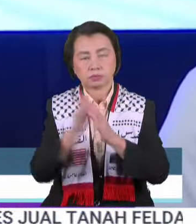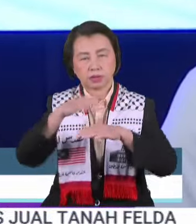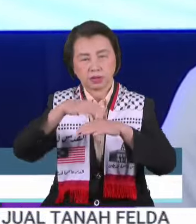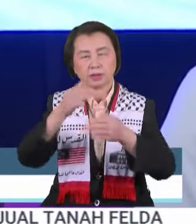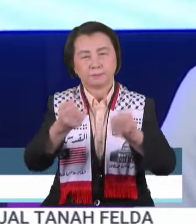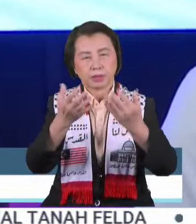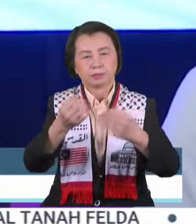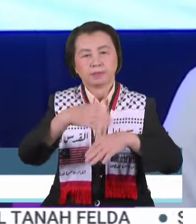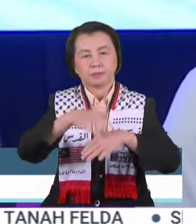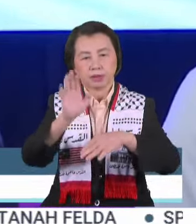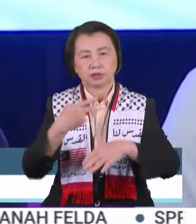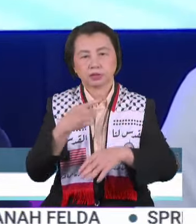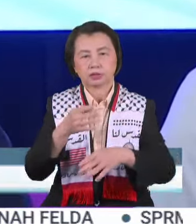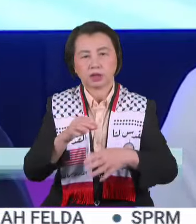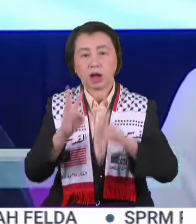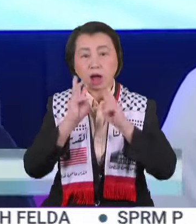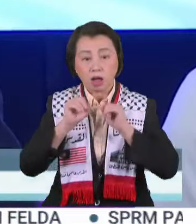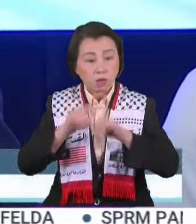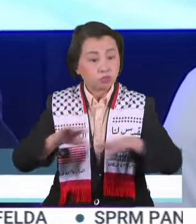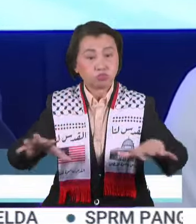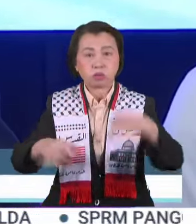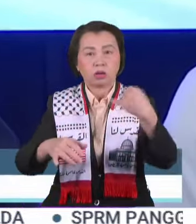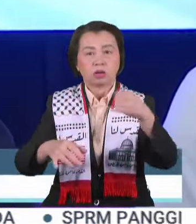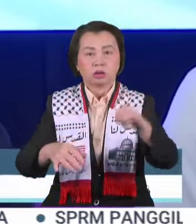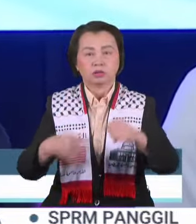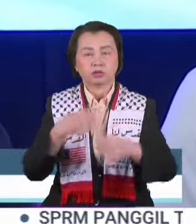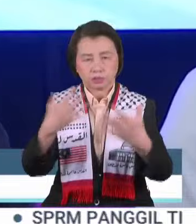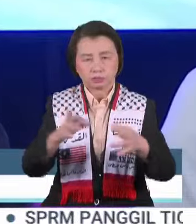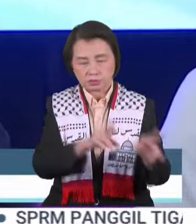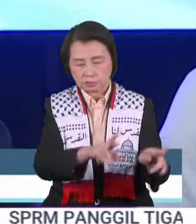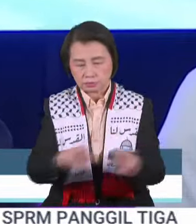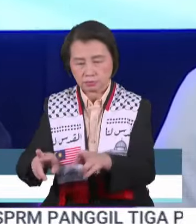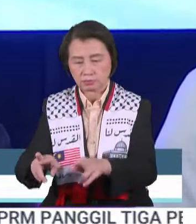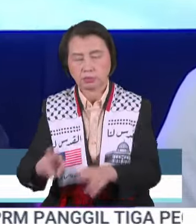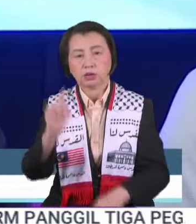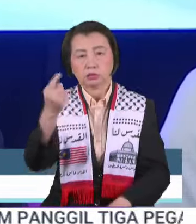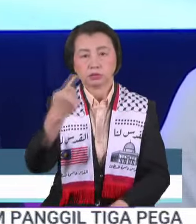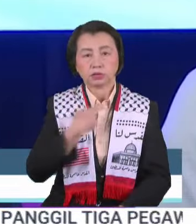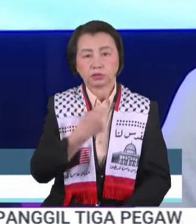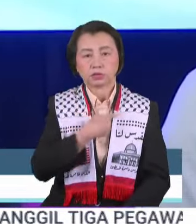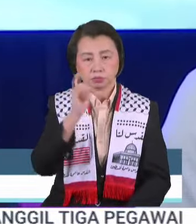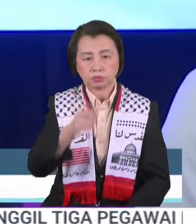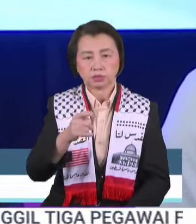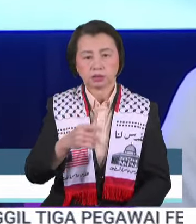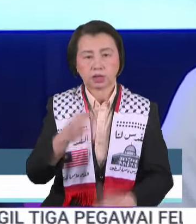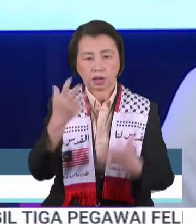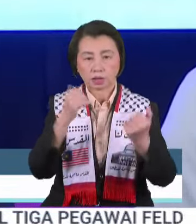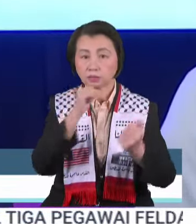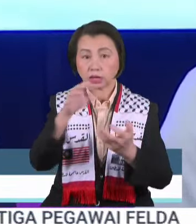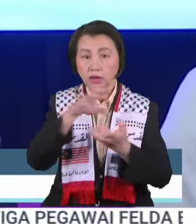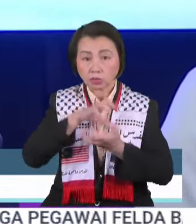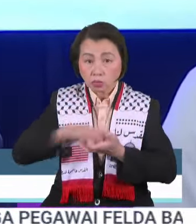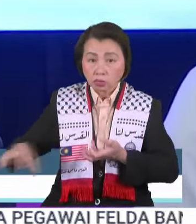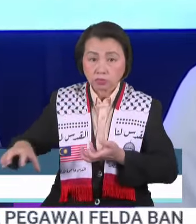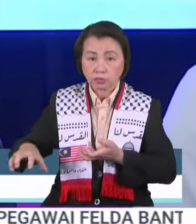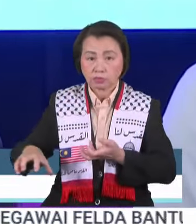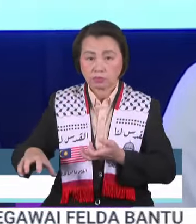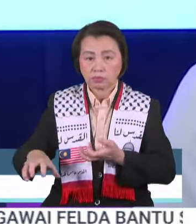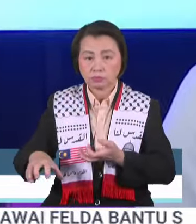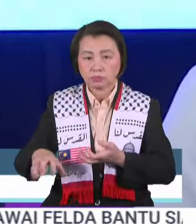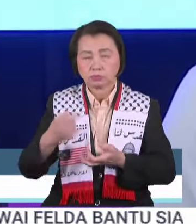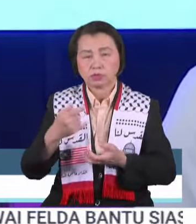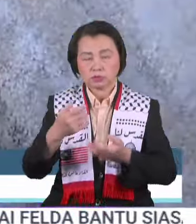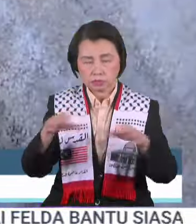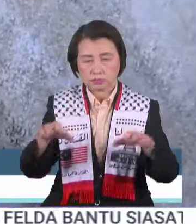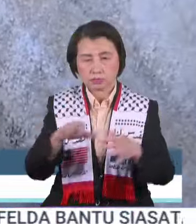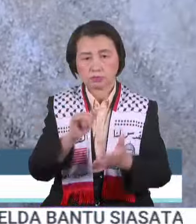berlebihan yang tak dapat kita tampung. Tapi kita dah rencanakan, cuma kami perlu peranjaan yang agak besar agaklah untuk melaksanakan